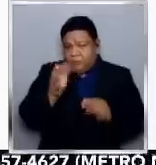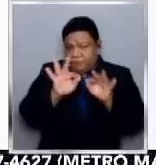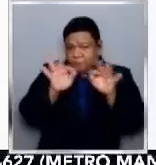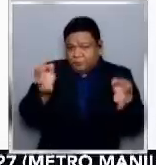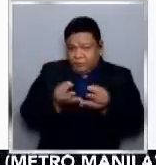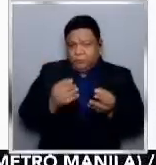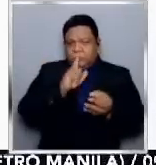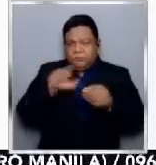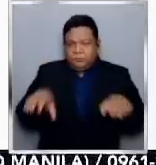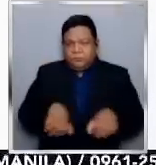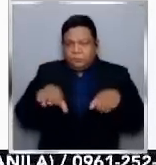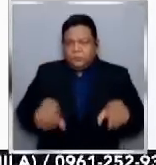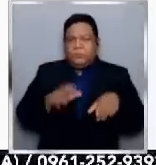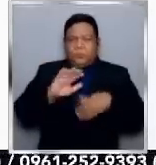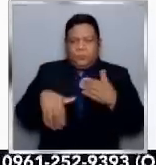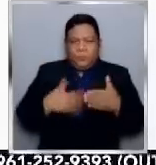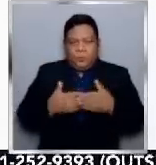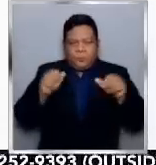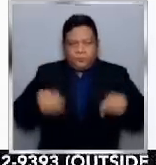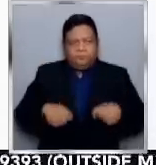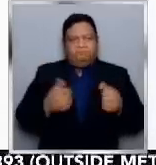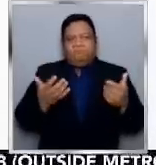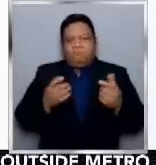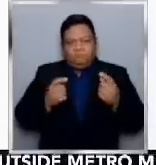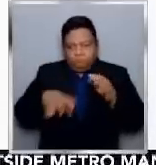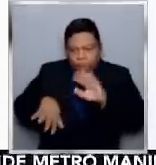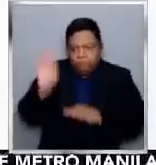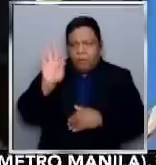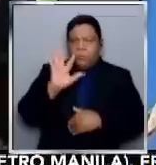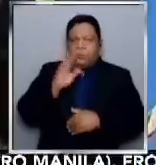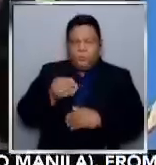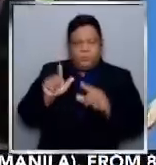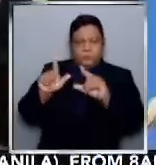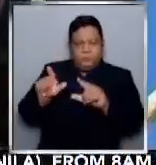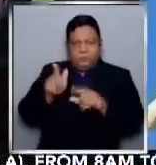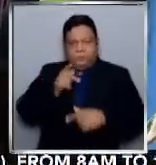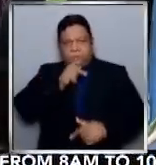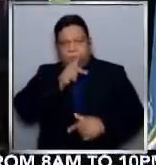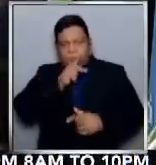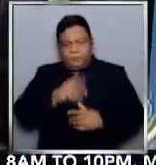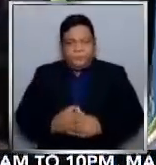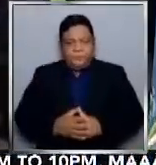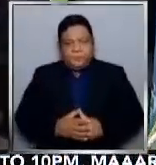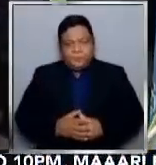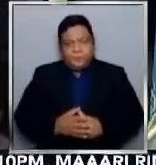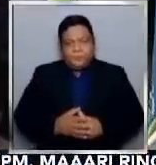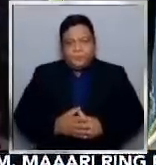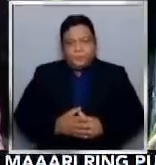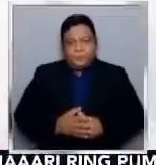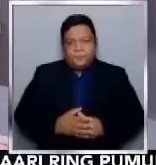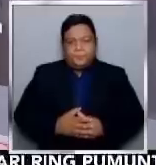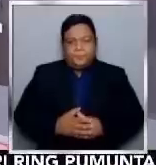all possible ways and means to unearth the identity of this suspect. Jonathan Andal, nakatutok, 24 oras.